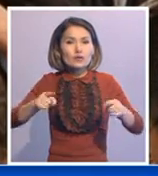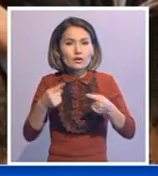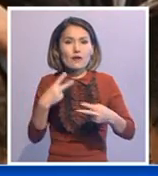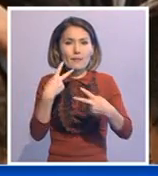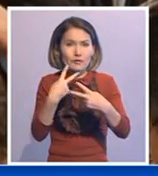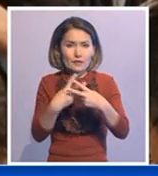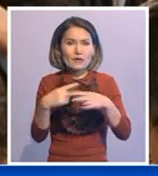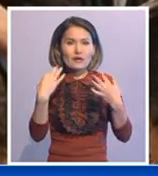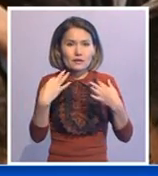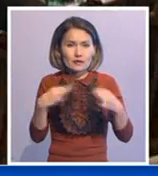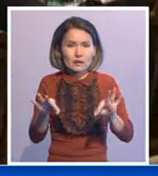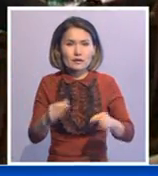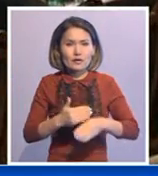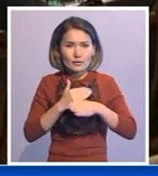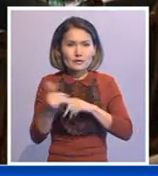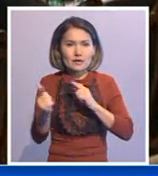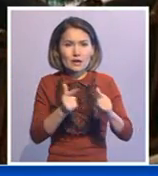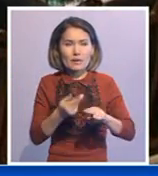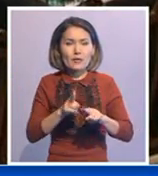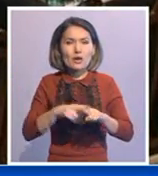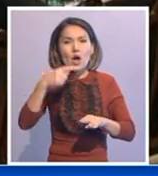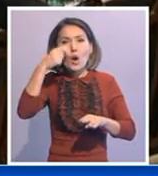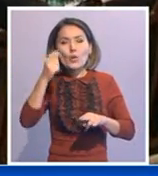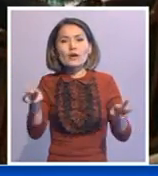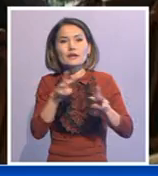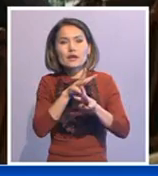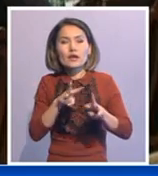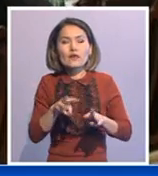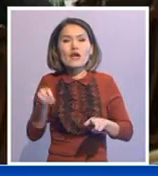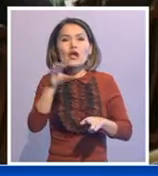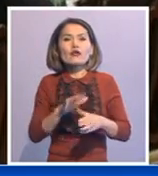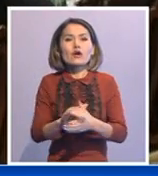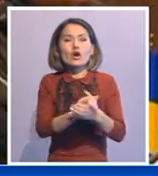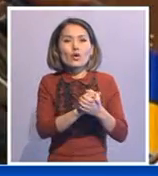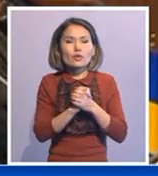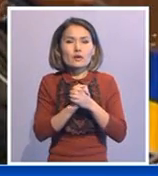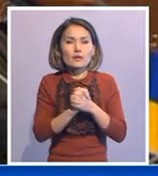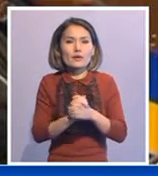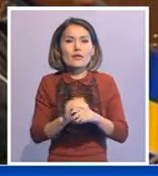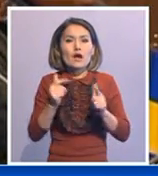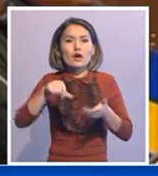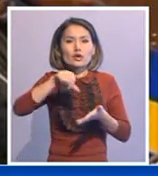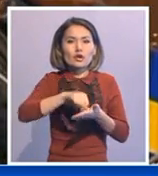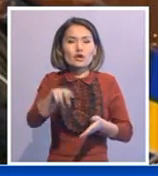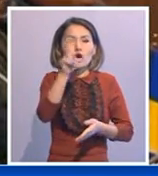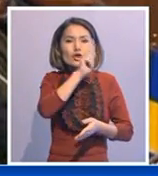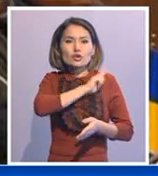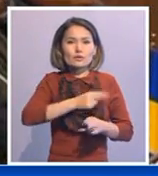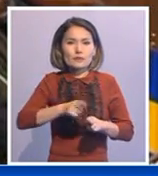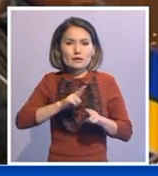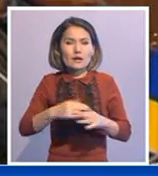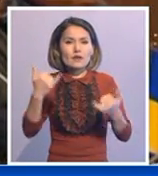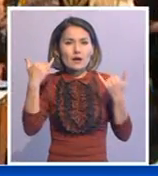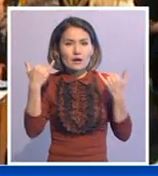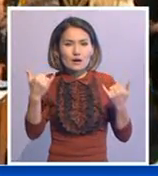ұсыныс жасады. Бұған қоса Украина билігі Еуроодақпен қауымдасу келісімін дайындауға қатысқан қызметкерлерді жұмыстан шығаруға